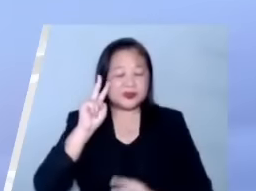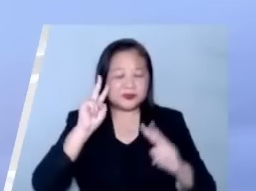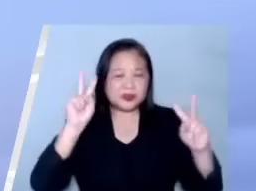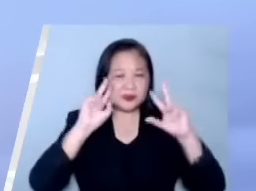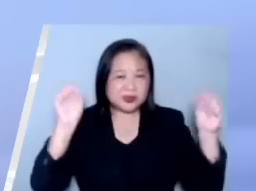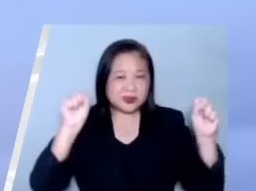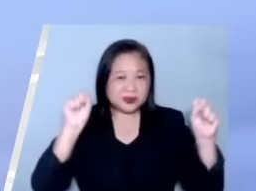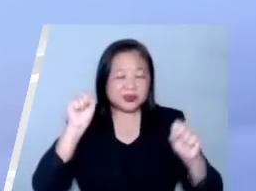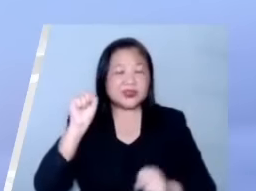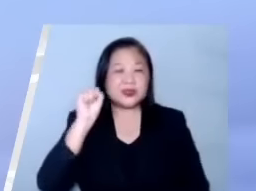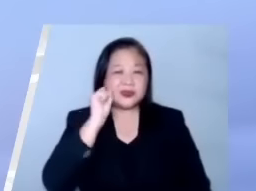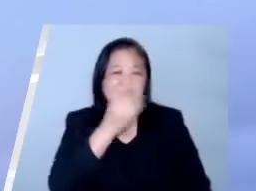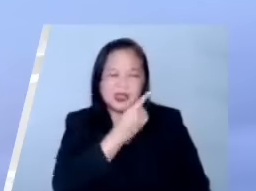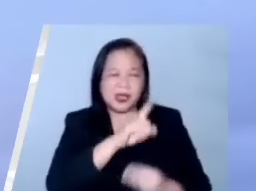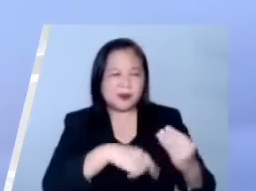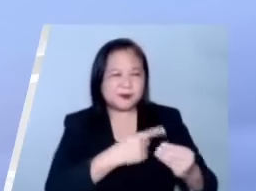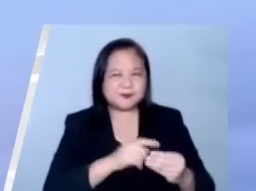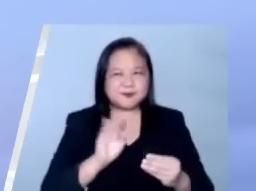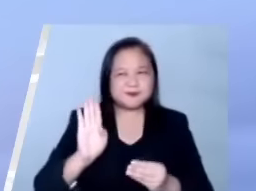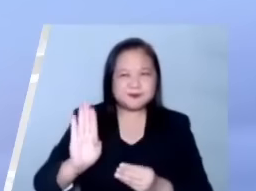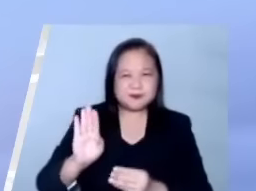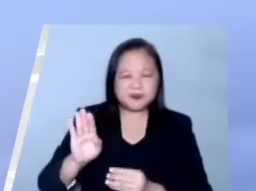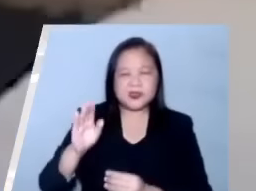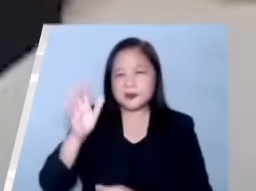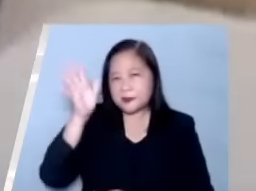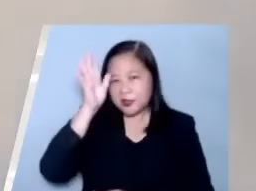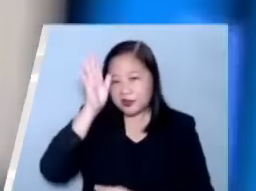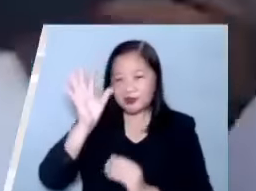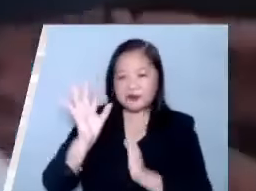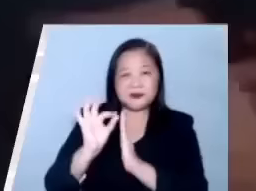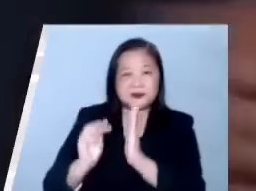amang si dating Pangulong Ferdinand Marcos Sr.